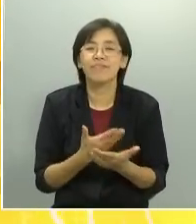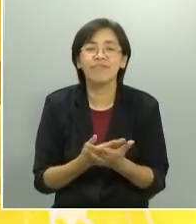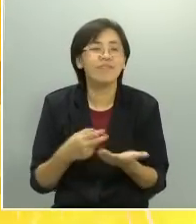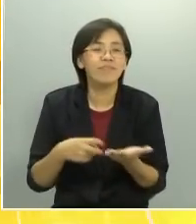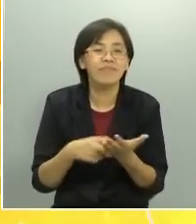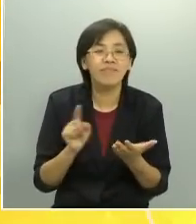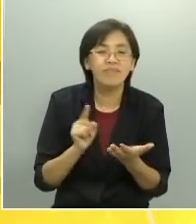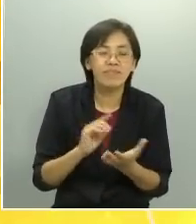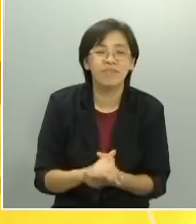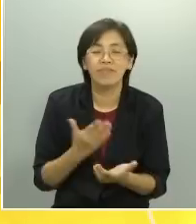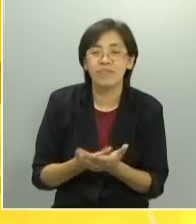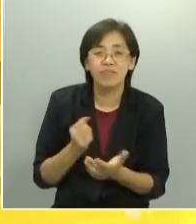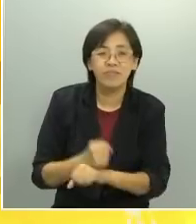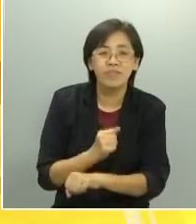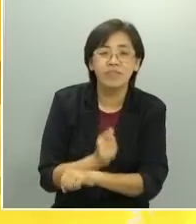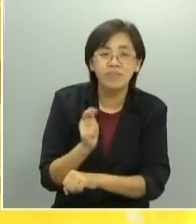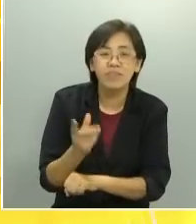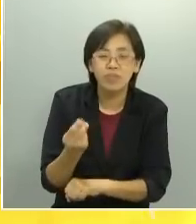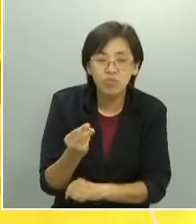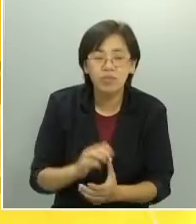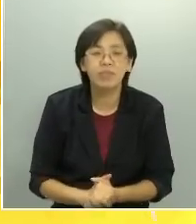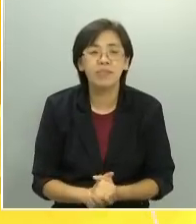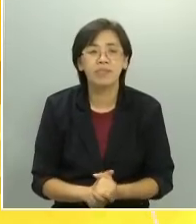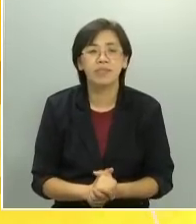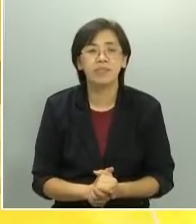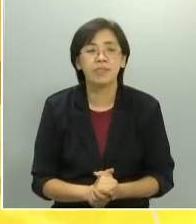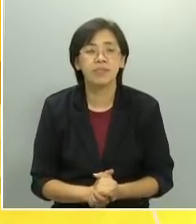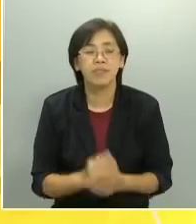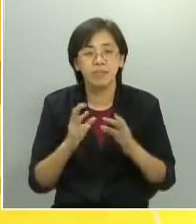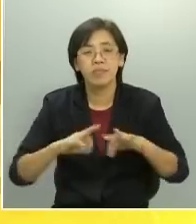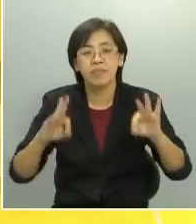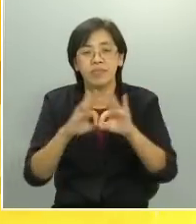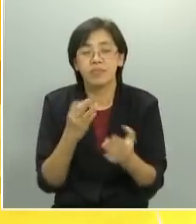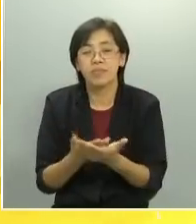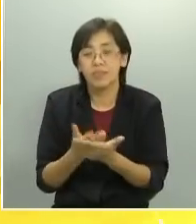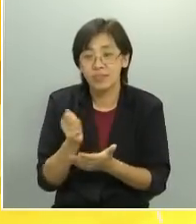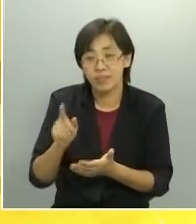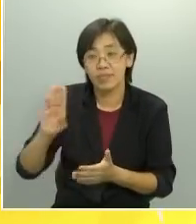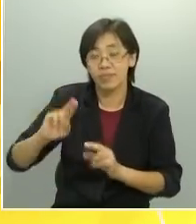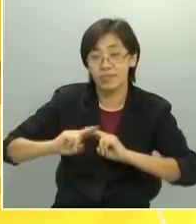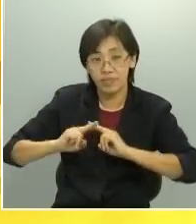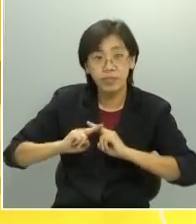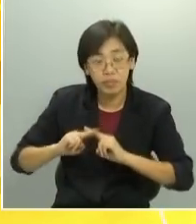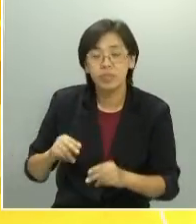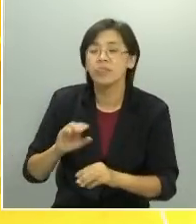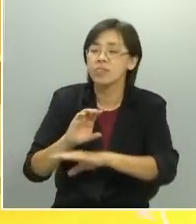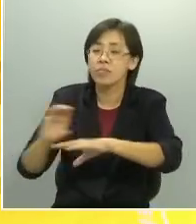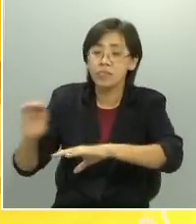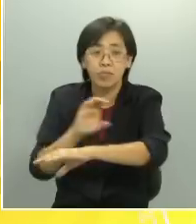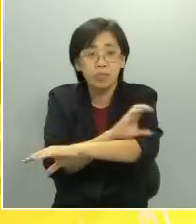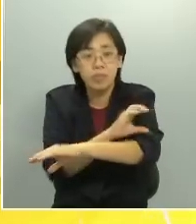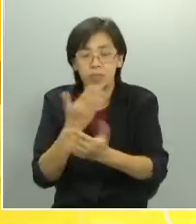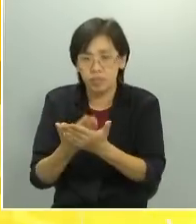ขึ้นกับว่าเราจ้างเขาเท่าไหร่แต่ว่าเพราะต้นทุนหลักเราเนี่ยคือต้นทุนในการจ้างเอกชนเดินรถนั้นค่าโดยสารมันต้องสอดคล้องกับต้น